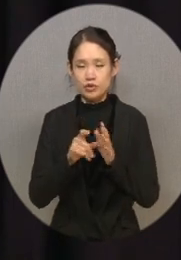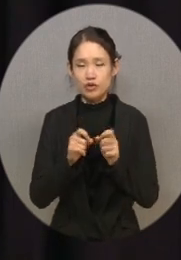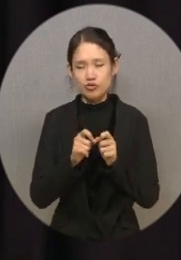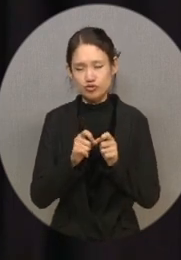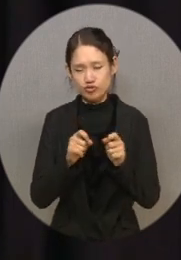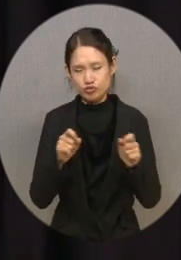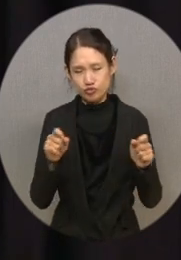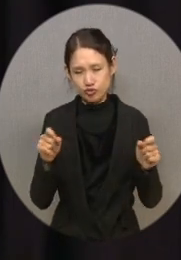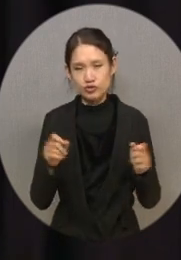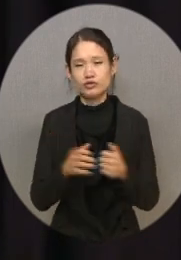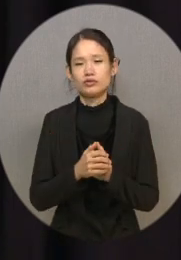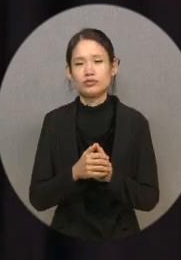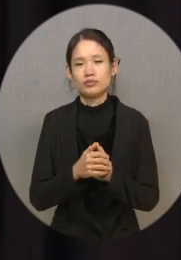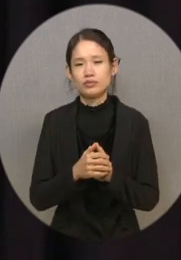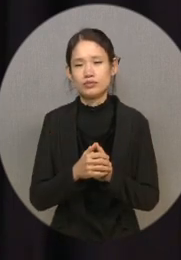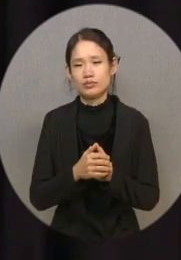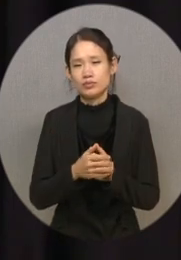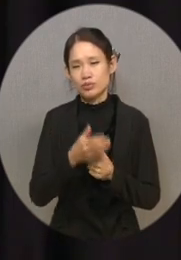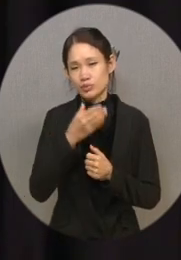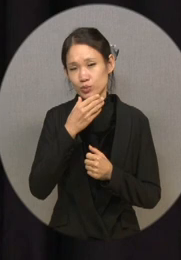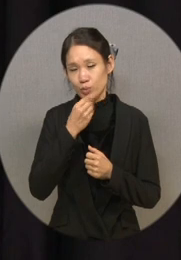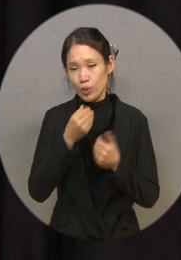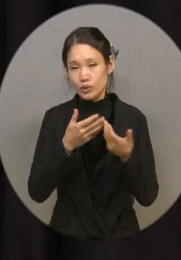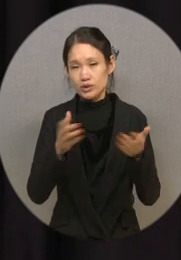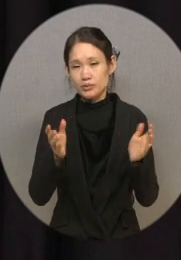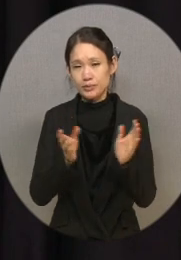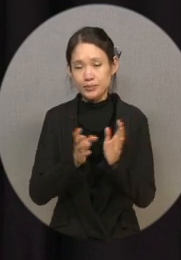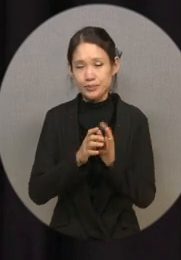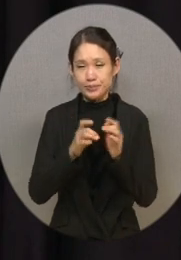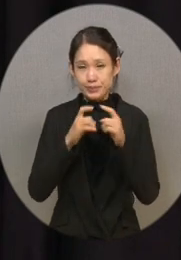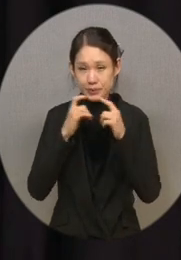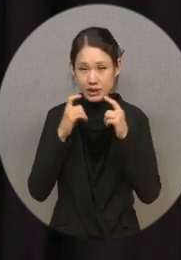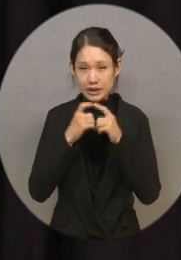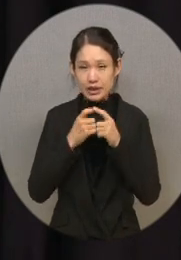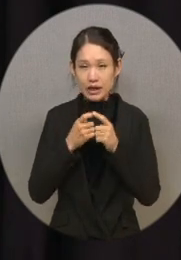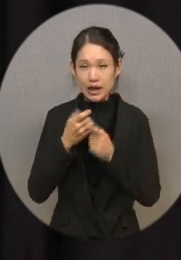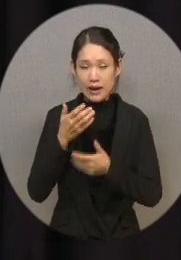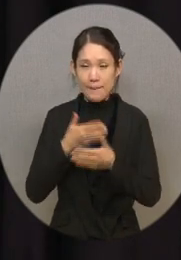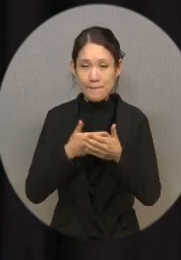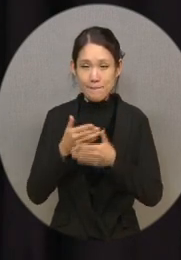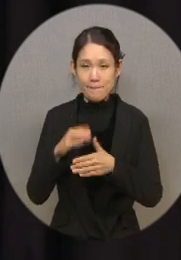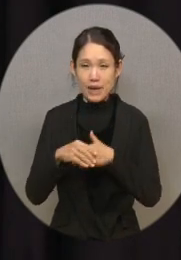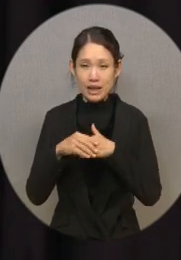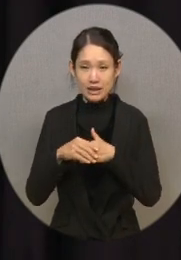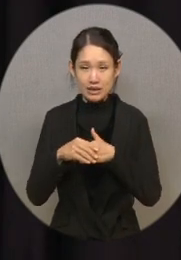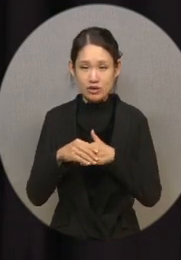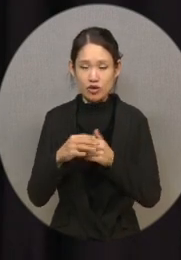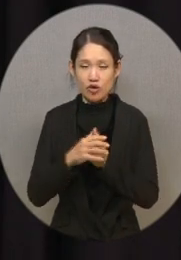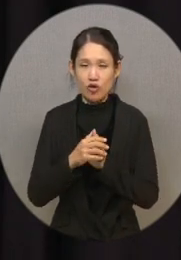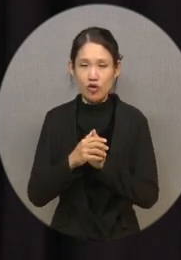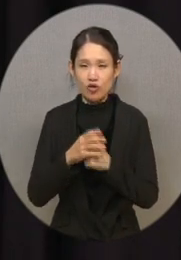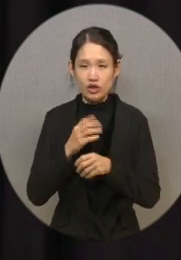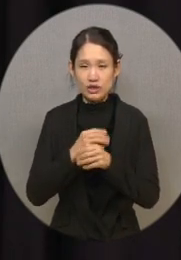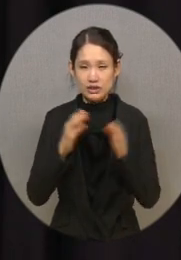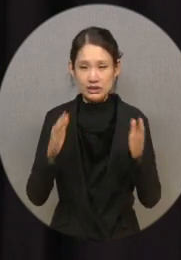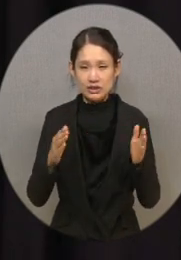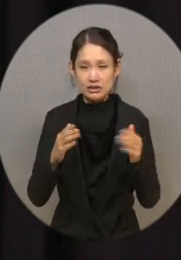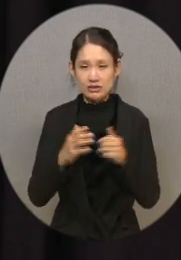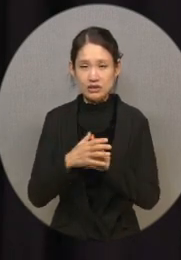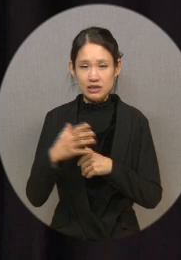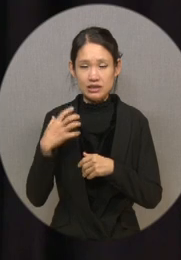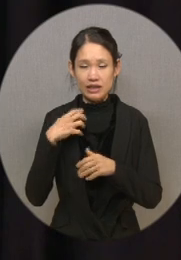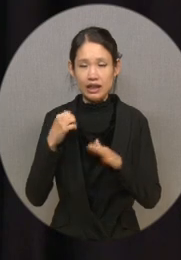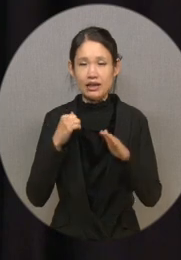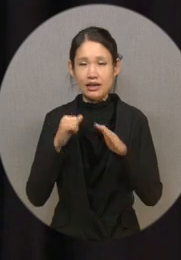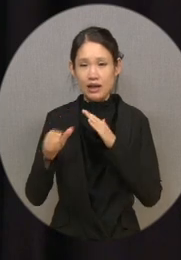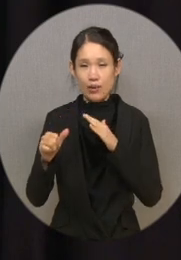꾸준하게 그 복지부의 민간 파트너 기관이라 그럴까요? 네. 민간 역할하는 대표